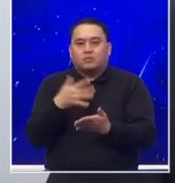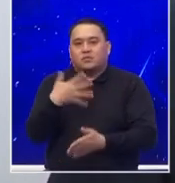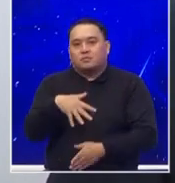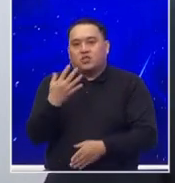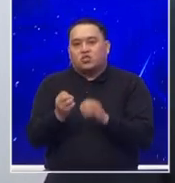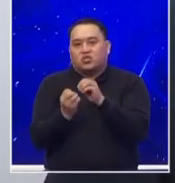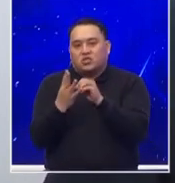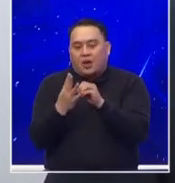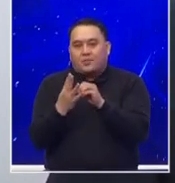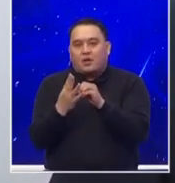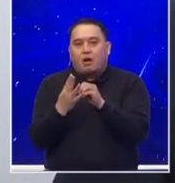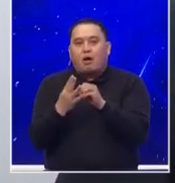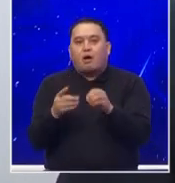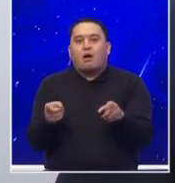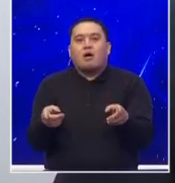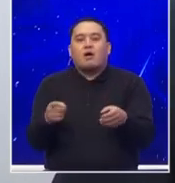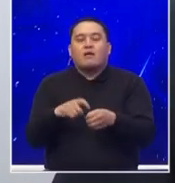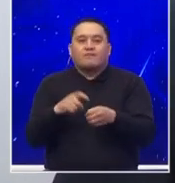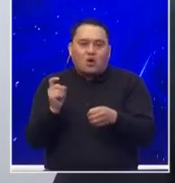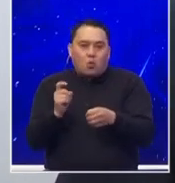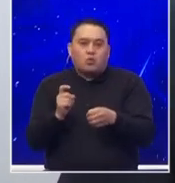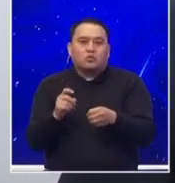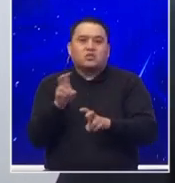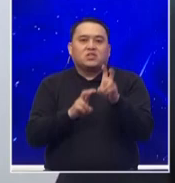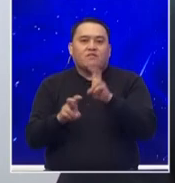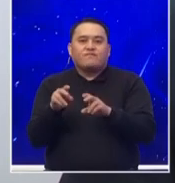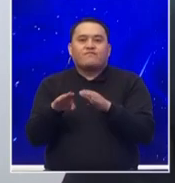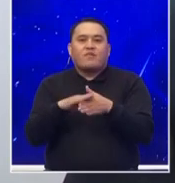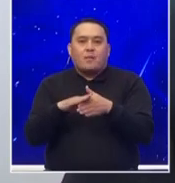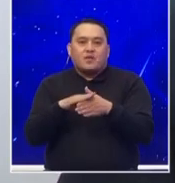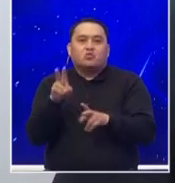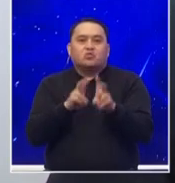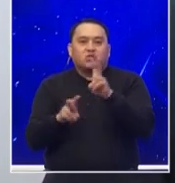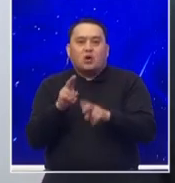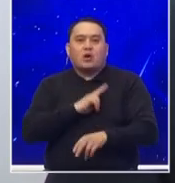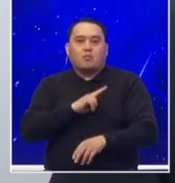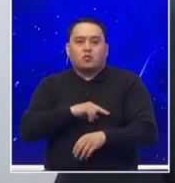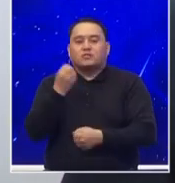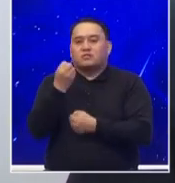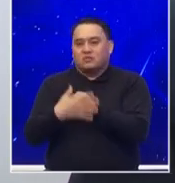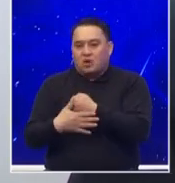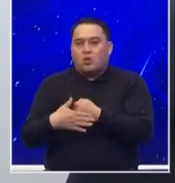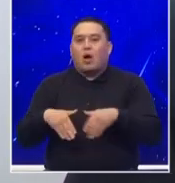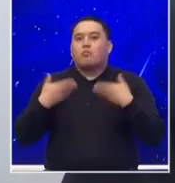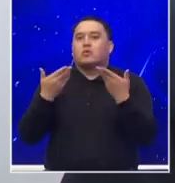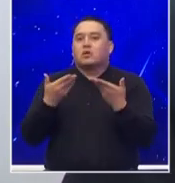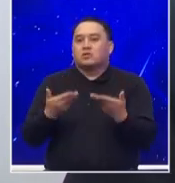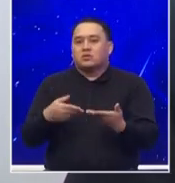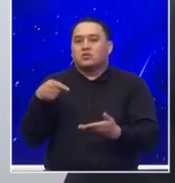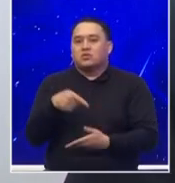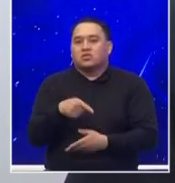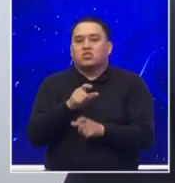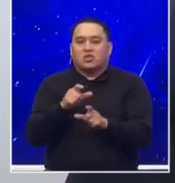5514. Кто-то получает открепительные талоны, кто-то ищет свою фамилию, где голосовать. У нас работает колл-центр. Туда уже обратились около